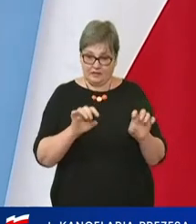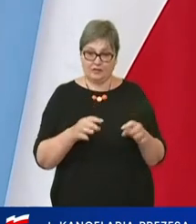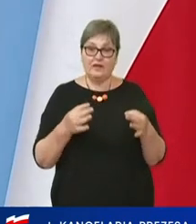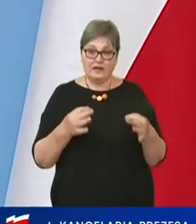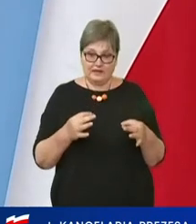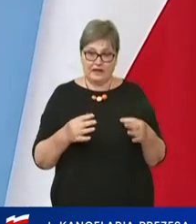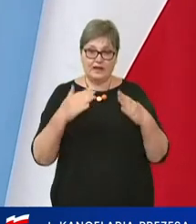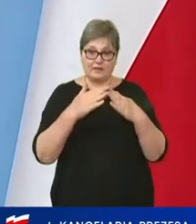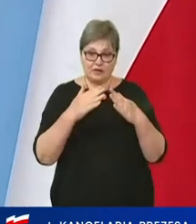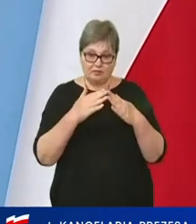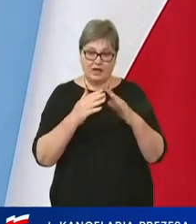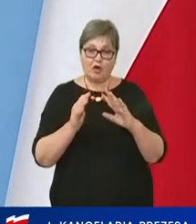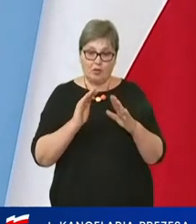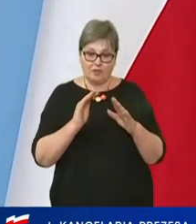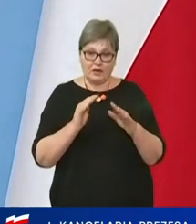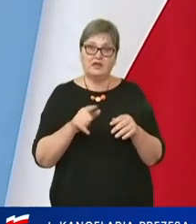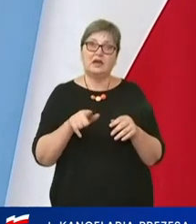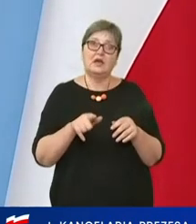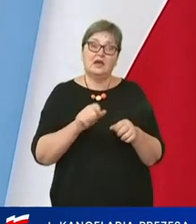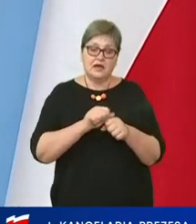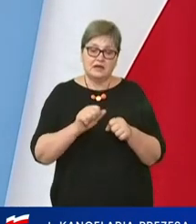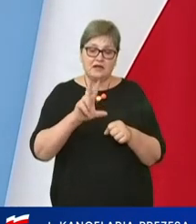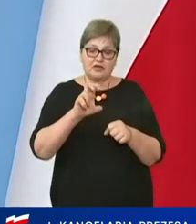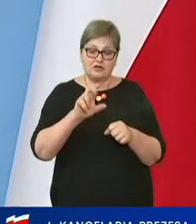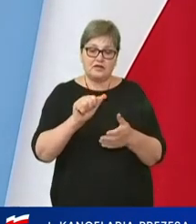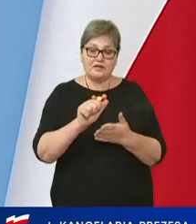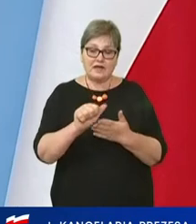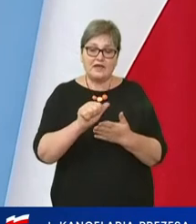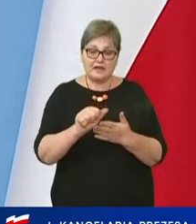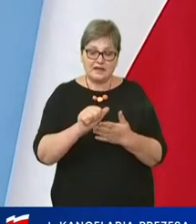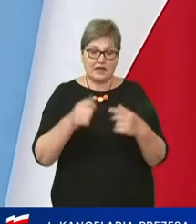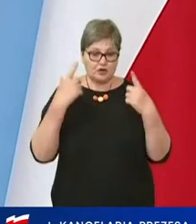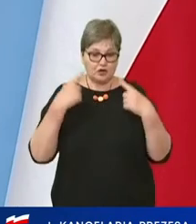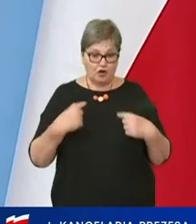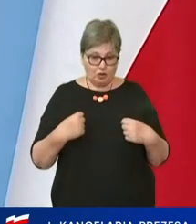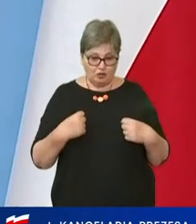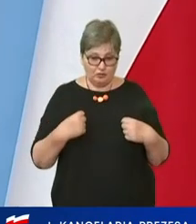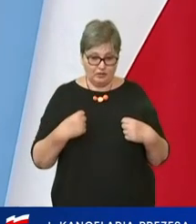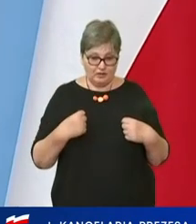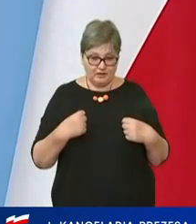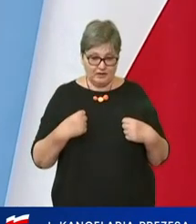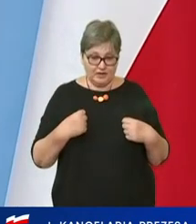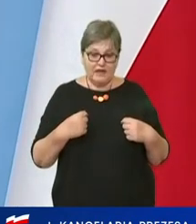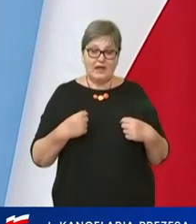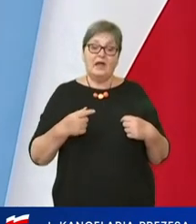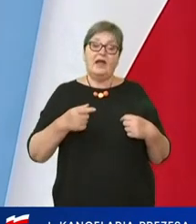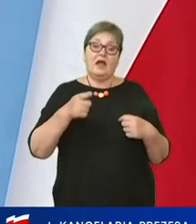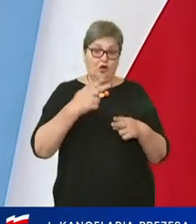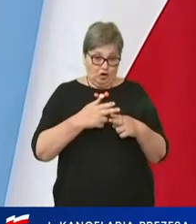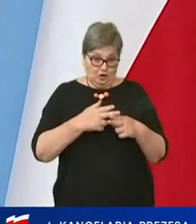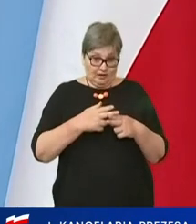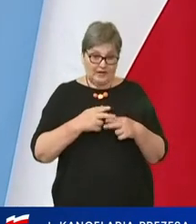pomocy społecznej mamy 311 osób na 80 tysięcy, które mają